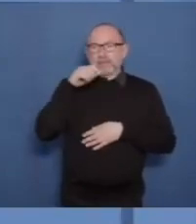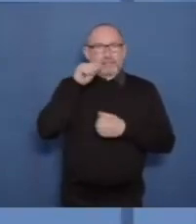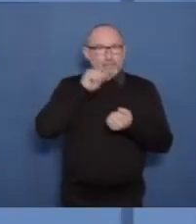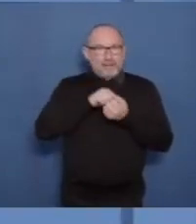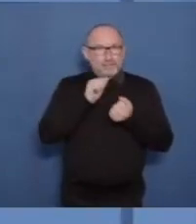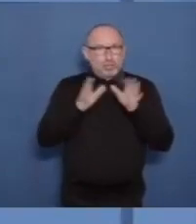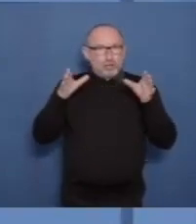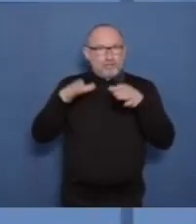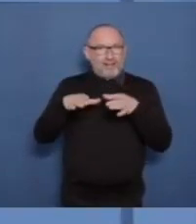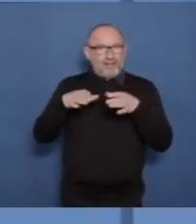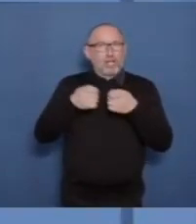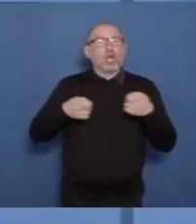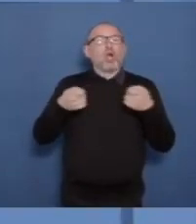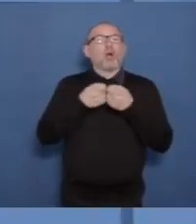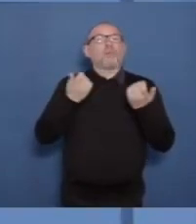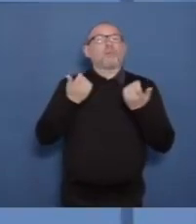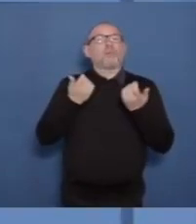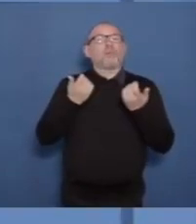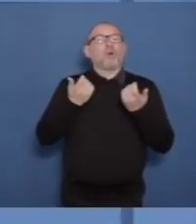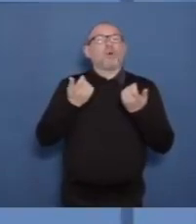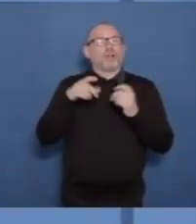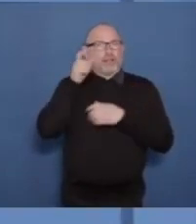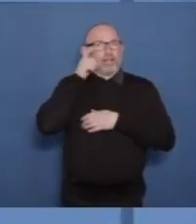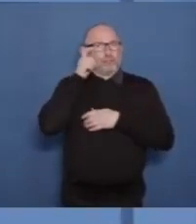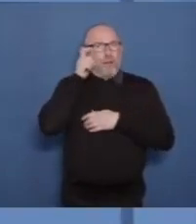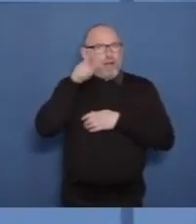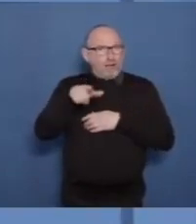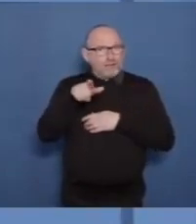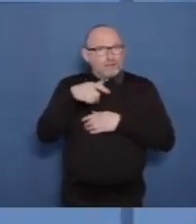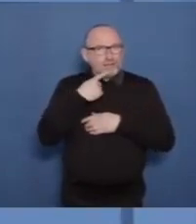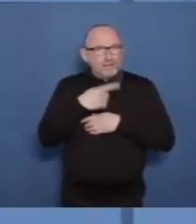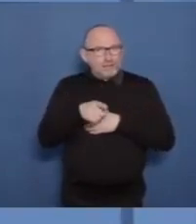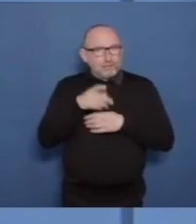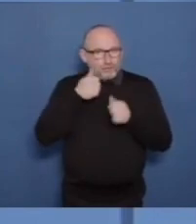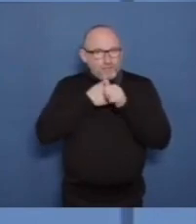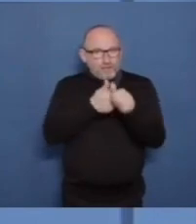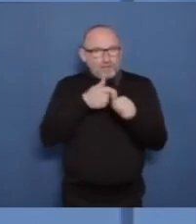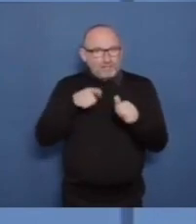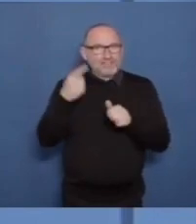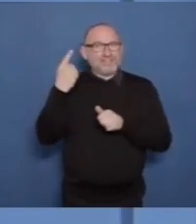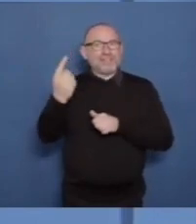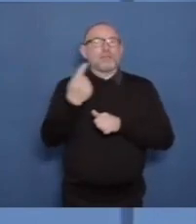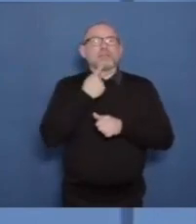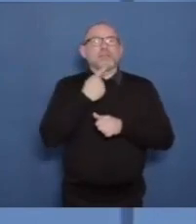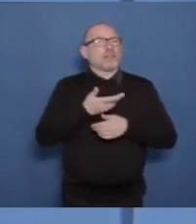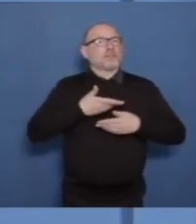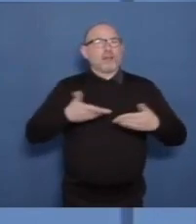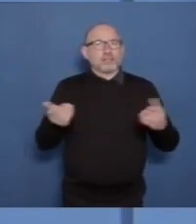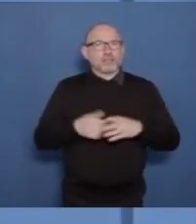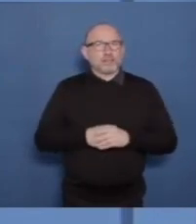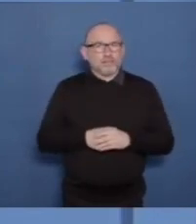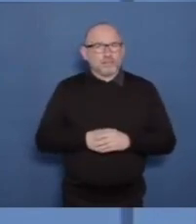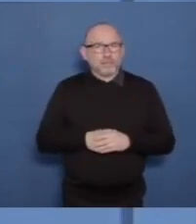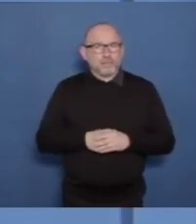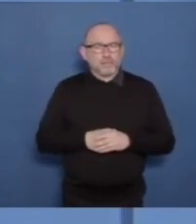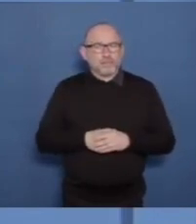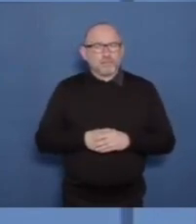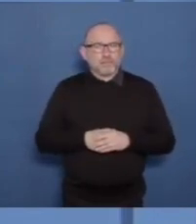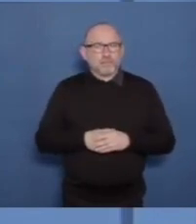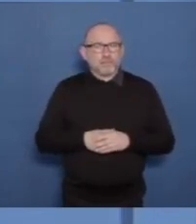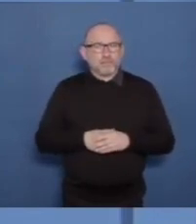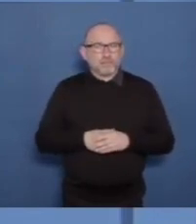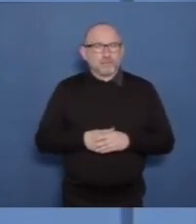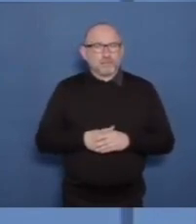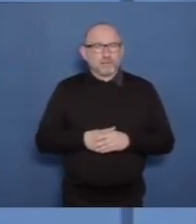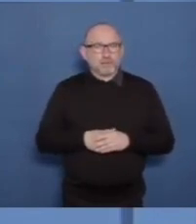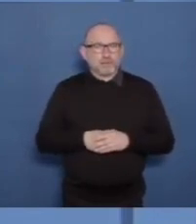die letzte Pressekonferenz von Bundesgesundheitsminister Jens Spahn verfolgt haben. Da hat er noch mal ganz klar gesagt, dass natürlich auch